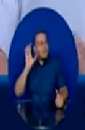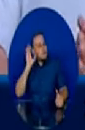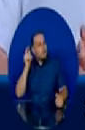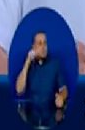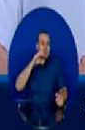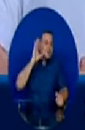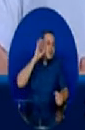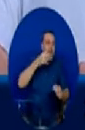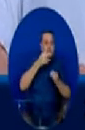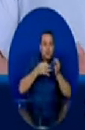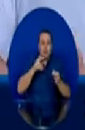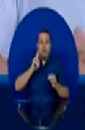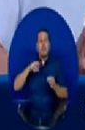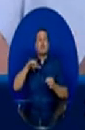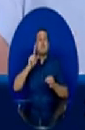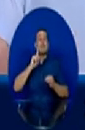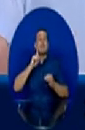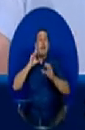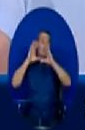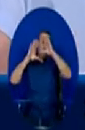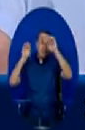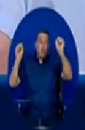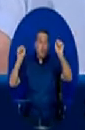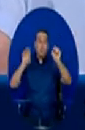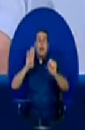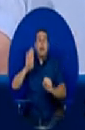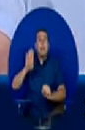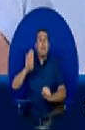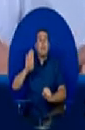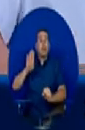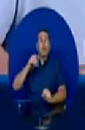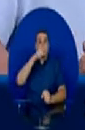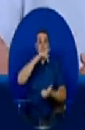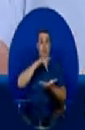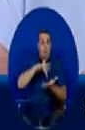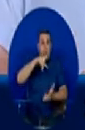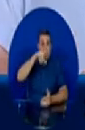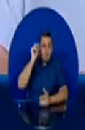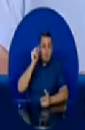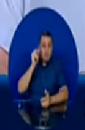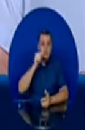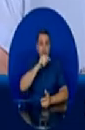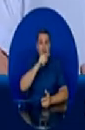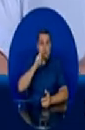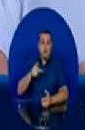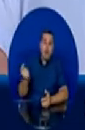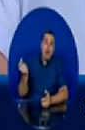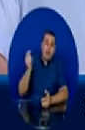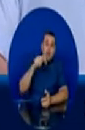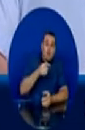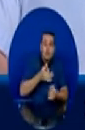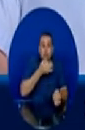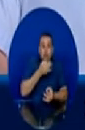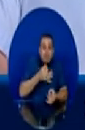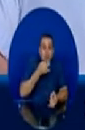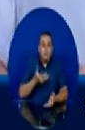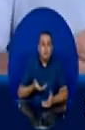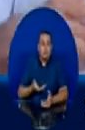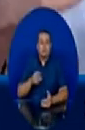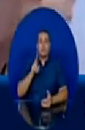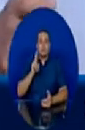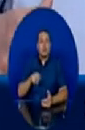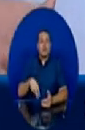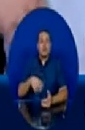שאלות. יש שגרות הביטקוין ממוקמת באחוזת בית אחד בתל אביב, ששם אפשר לבוא ולשאול שאלות. יש